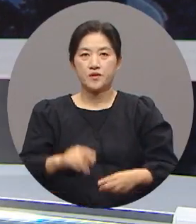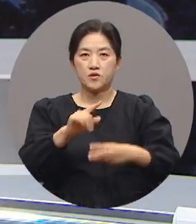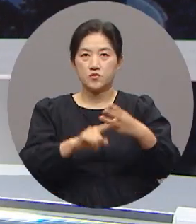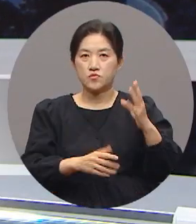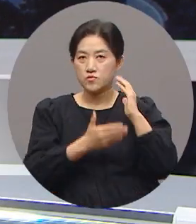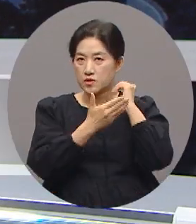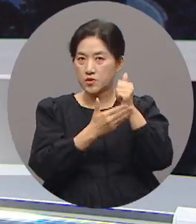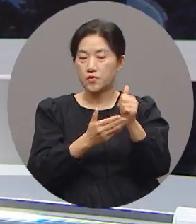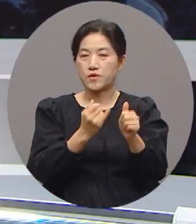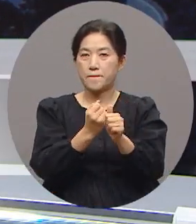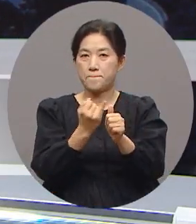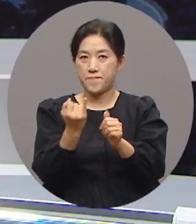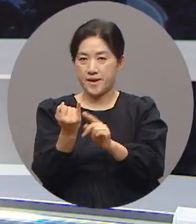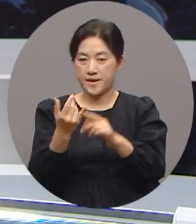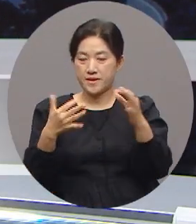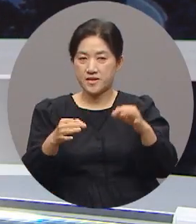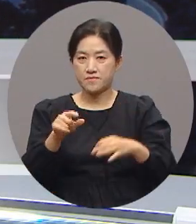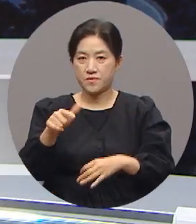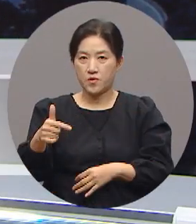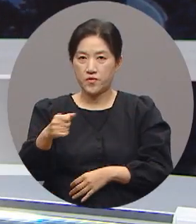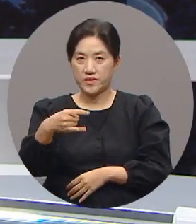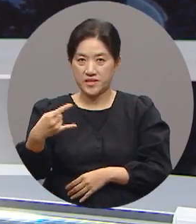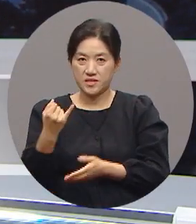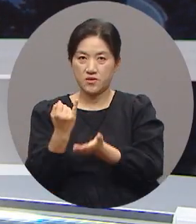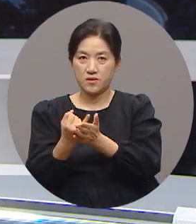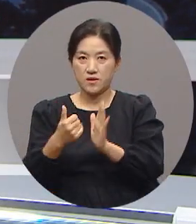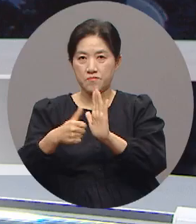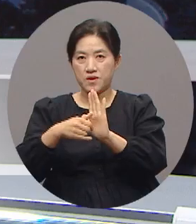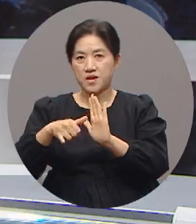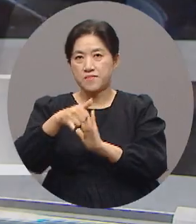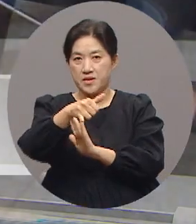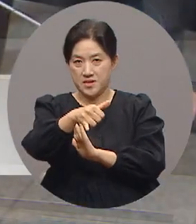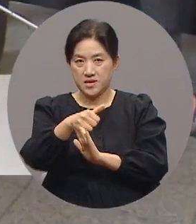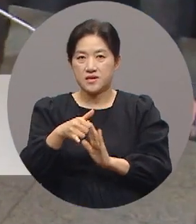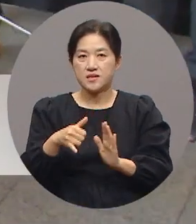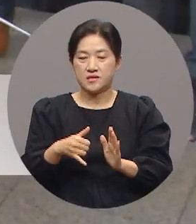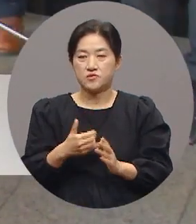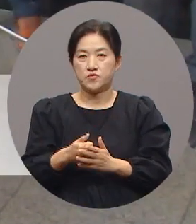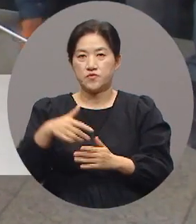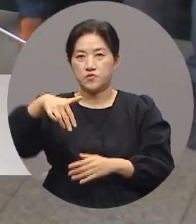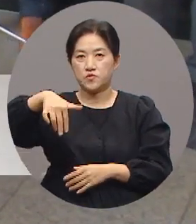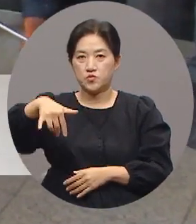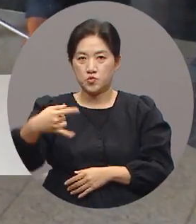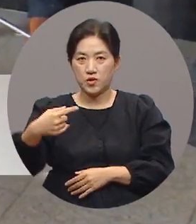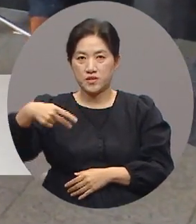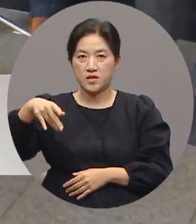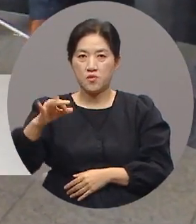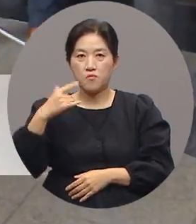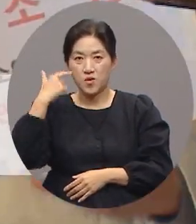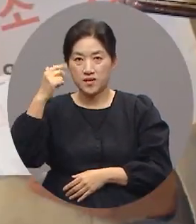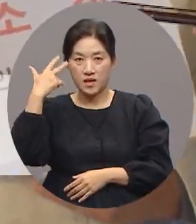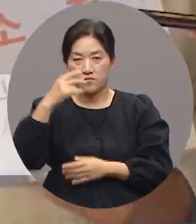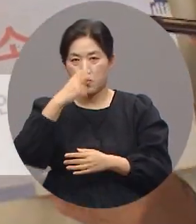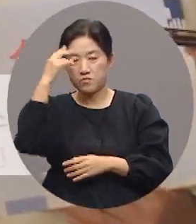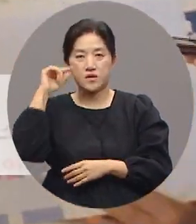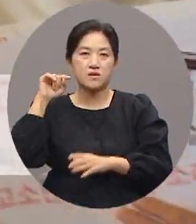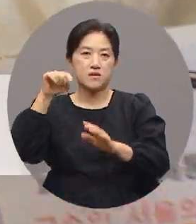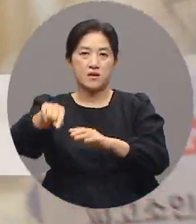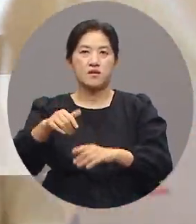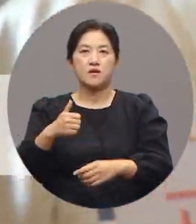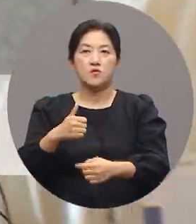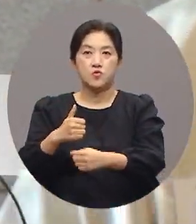윤성열 대통령의 배우자 김건희 여사에게 명품 가방 등을 건낸 최재영 목사가 다음 주 검찰의 출석해 조사를